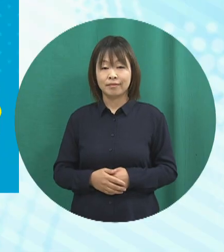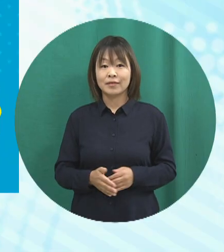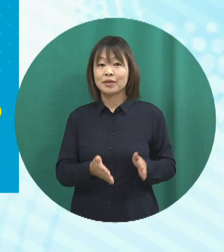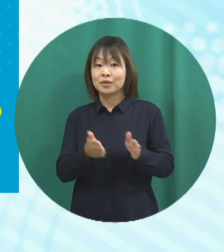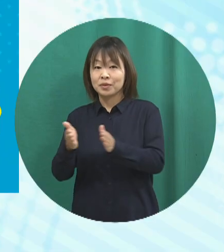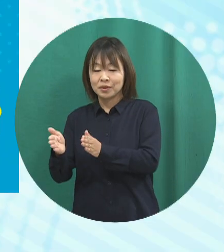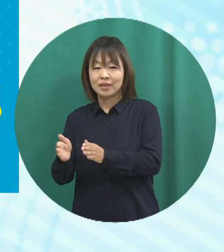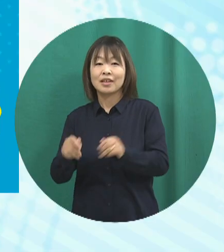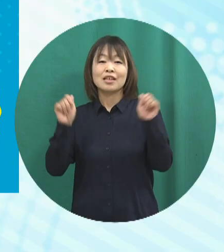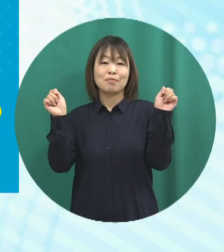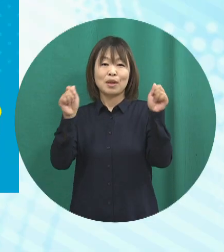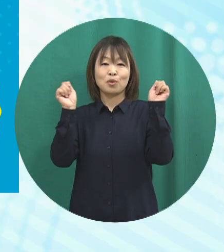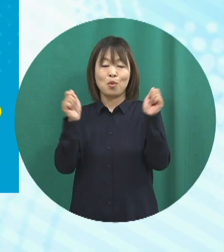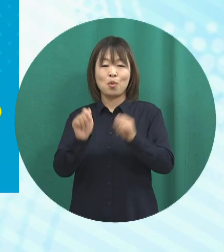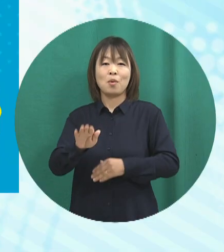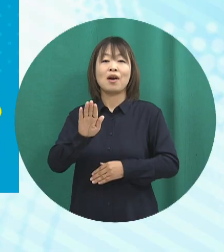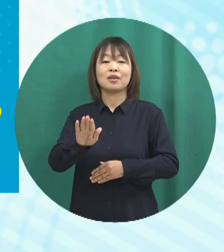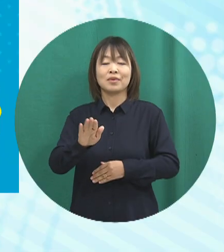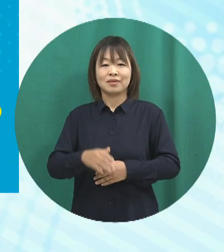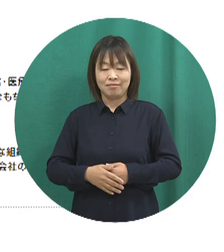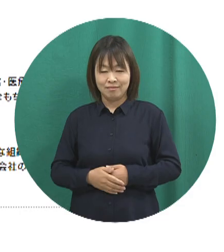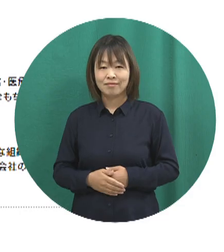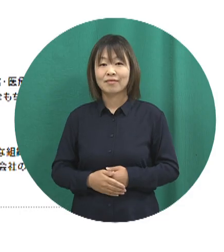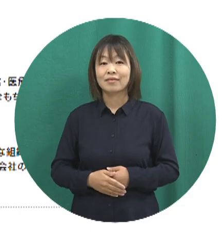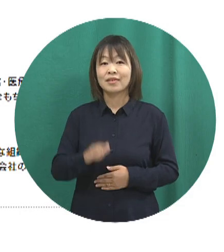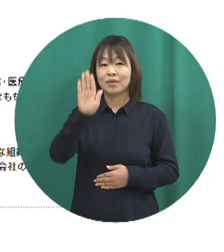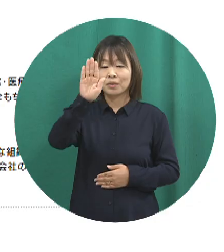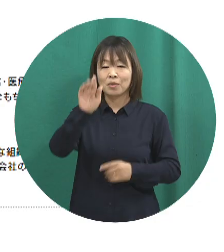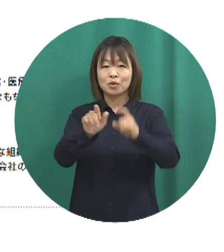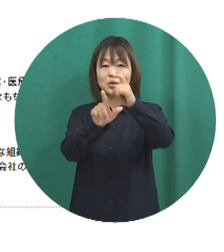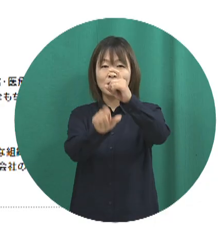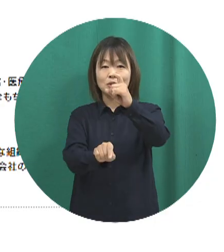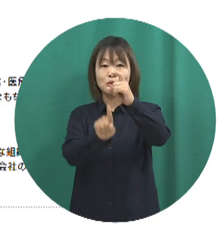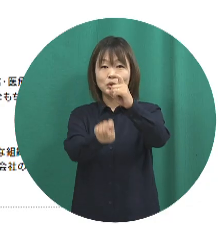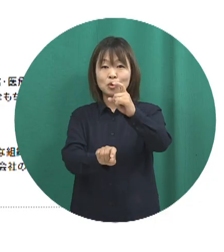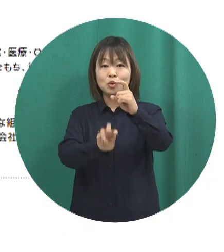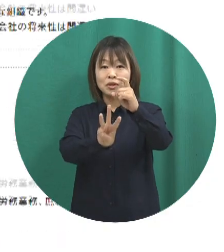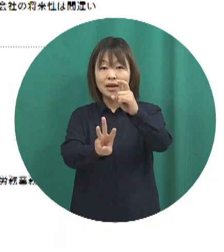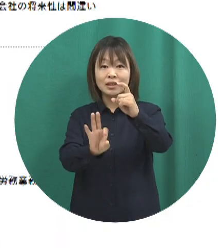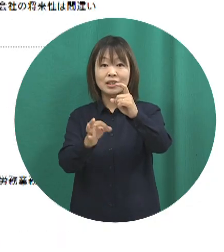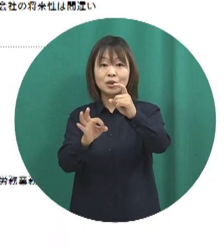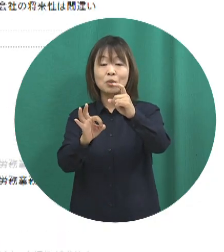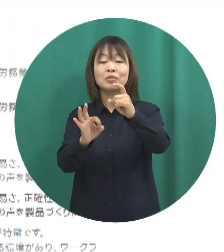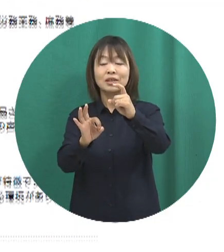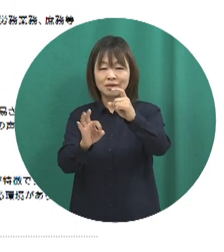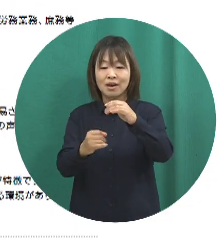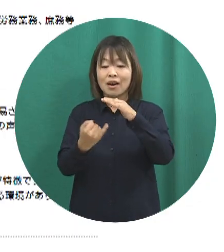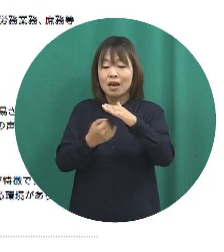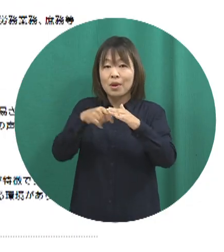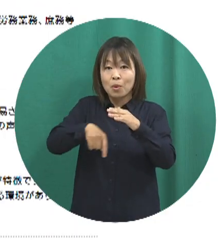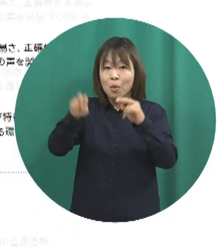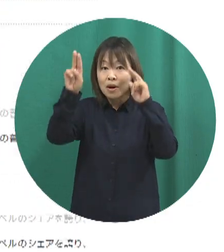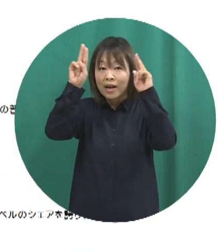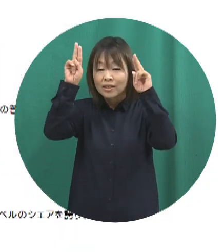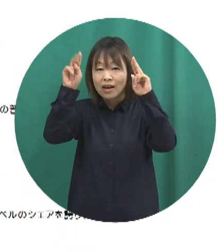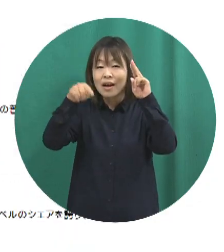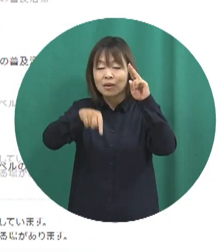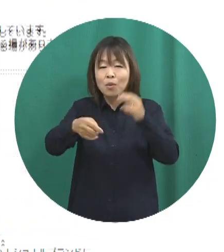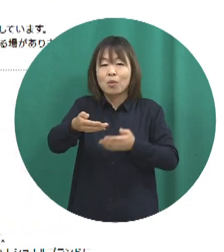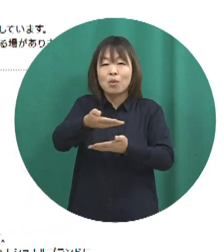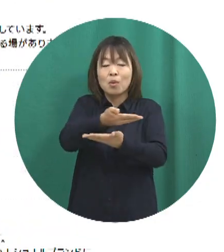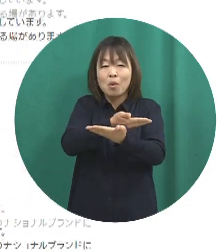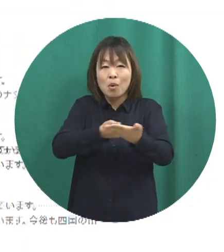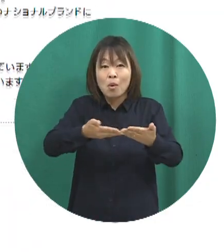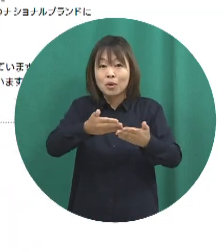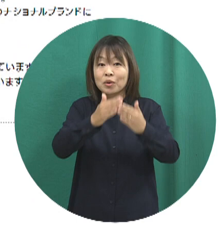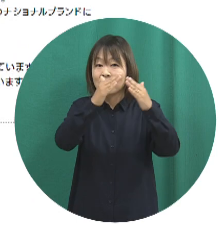ークではイベントを随時開催中。10月13日金曜日は愛媛の業界ナンバーワン企業との